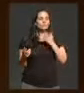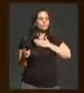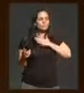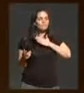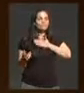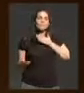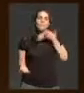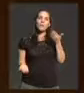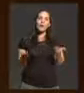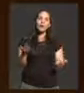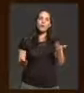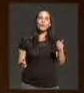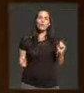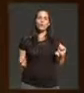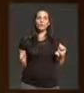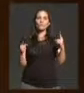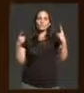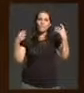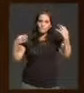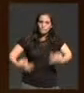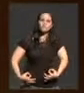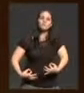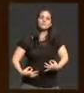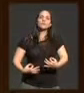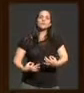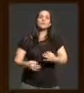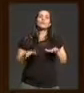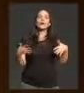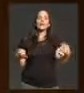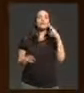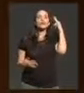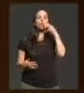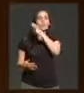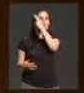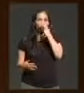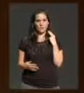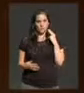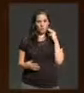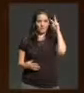Konpromisoa, ezinbestekoa baita Athleticen proiektuaren bizi aupenarako.